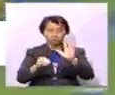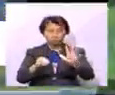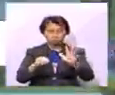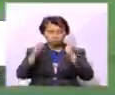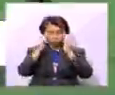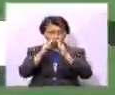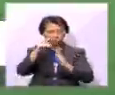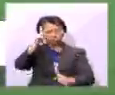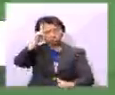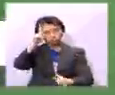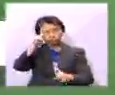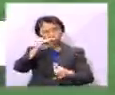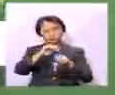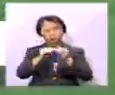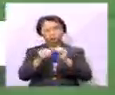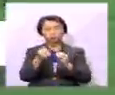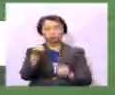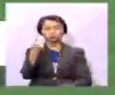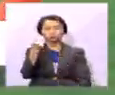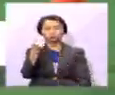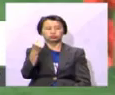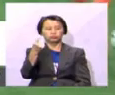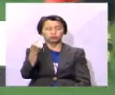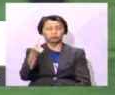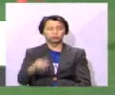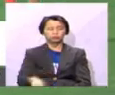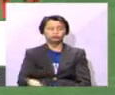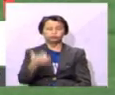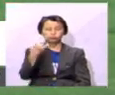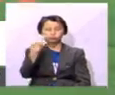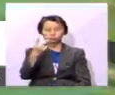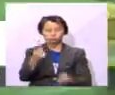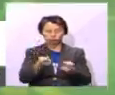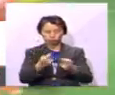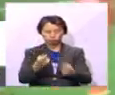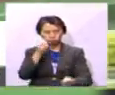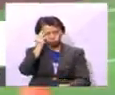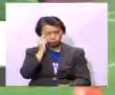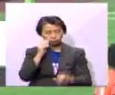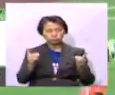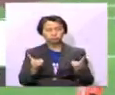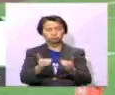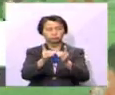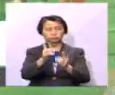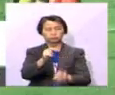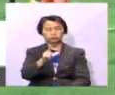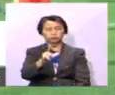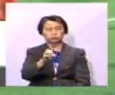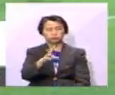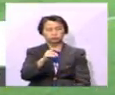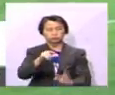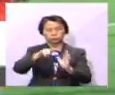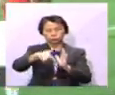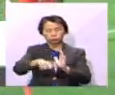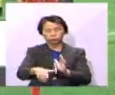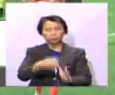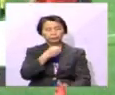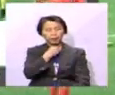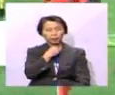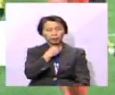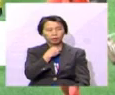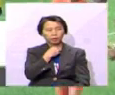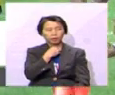dan Kelantan turun ke tangga ke-11. Dua pengendali berpengalaman bertemu di Stadium TLDM Lumut Perak.